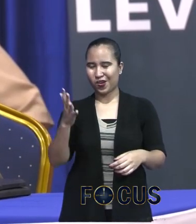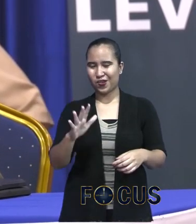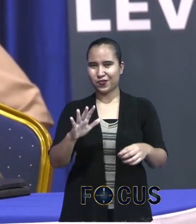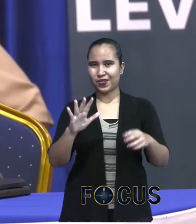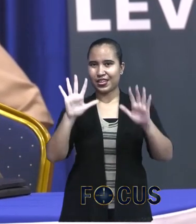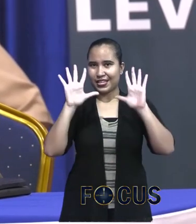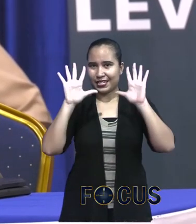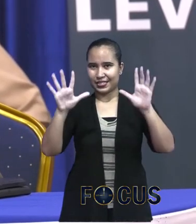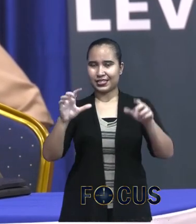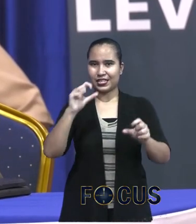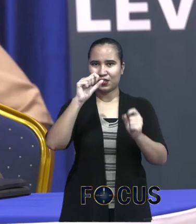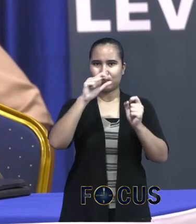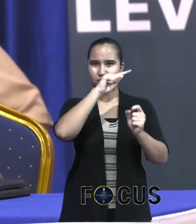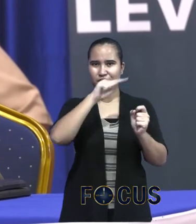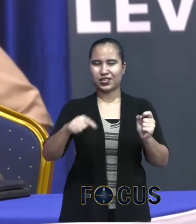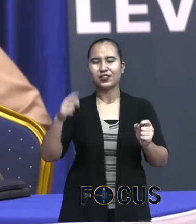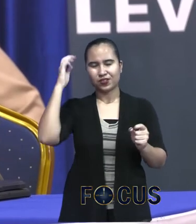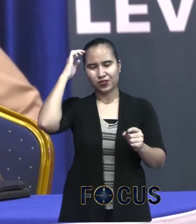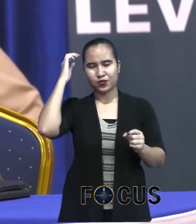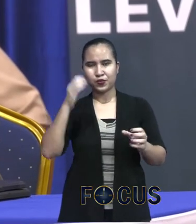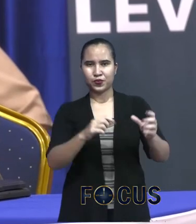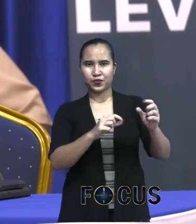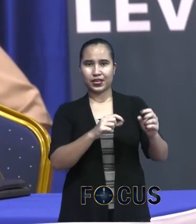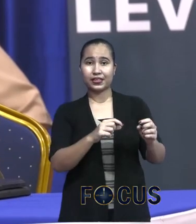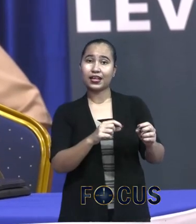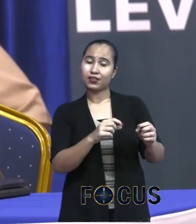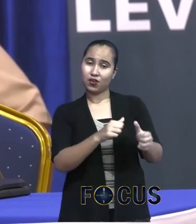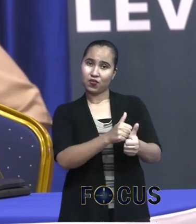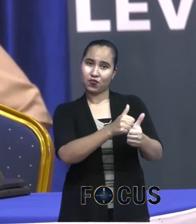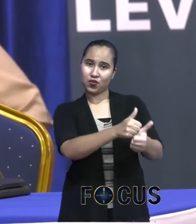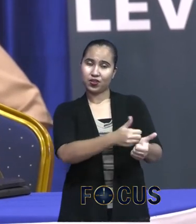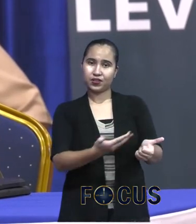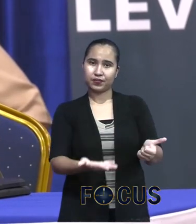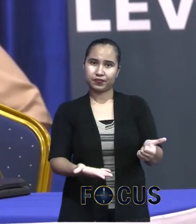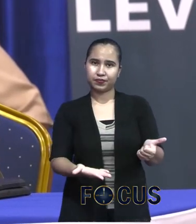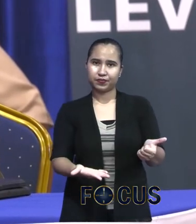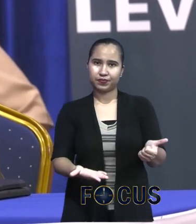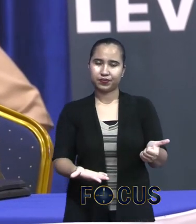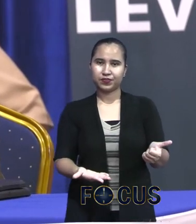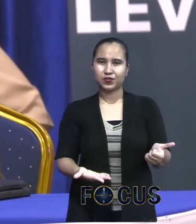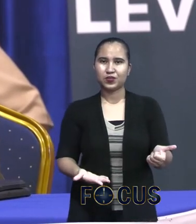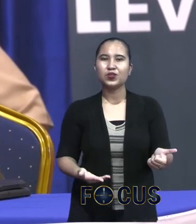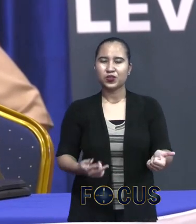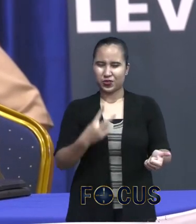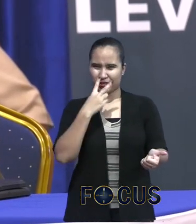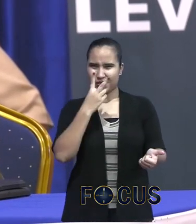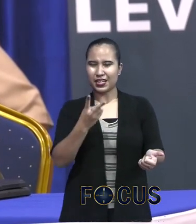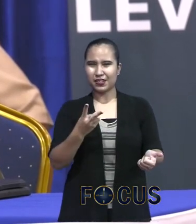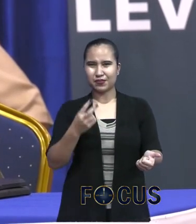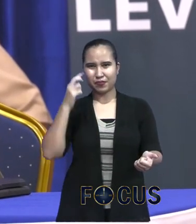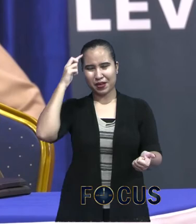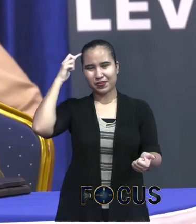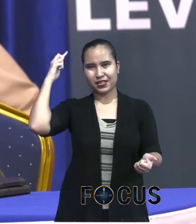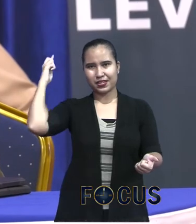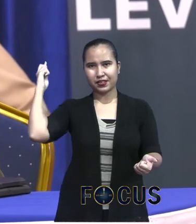10%. En u weet wat de impact is. Gaat u maar na als de voorspellingen uitkomen. Dat we dus praten over